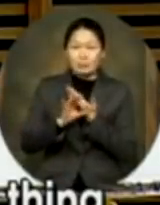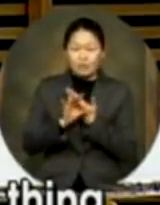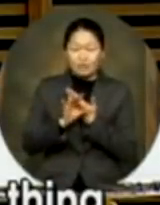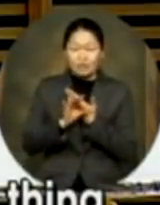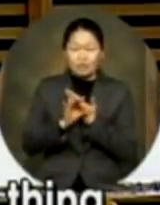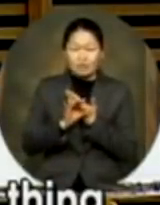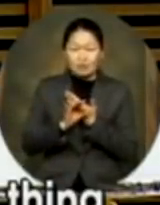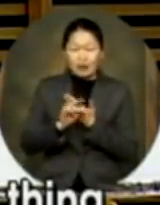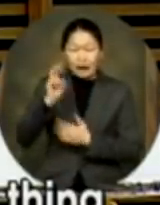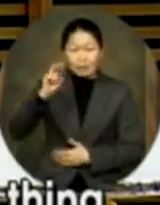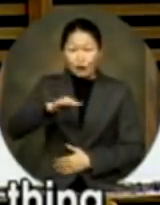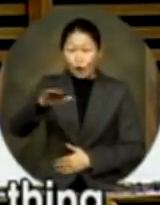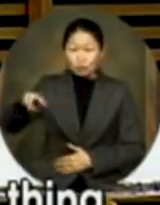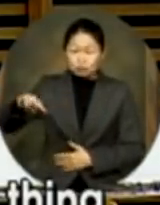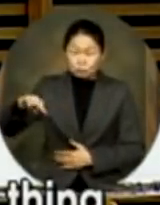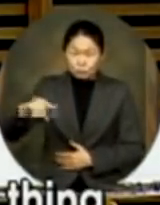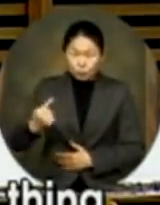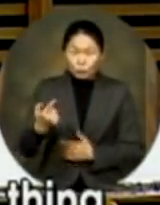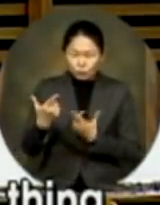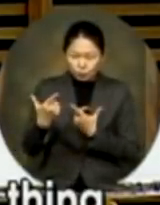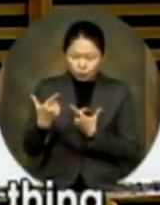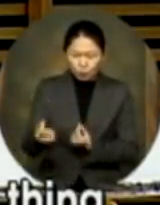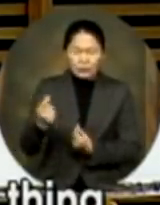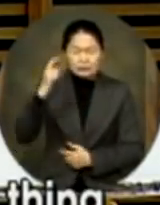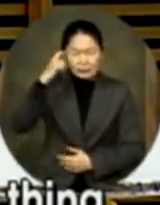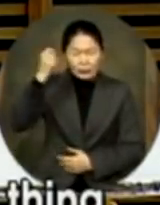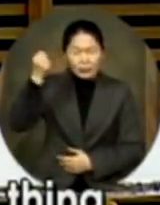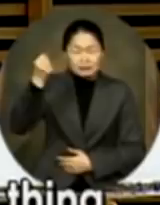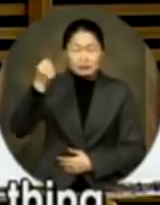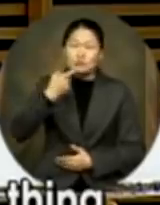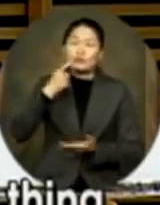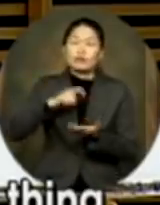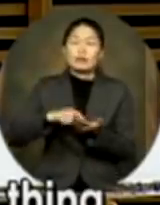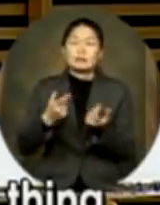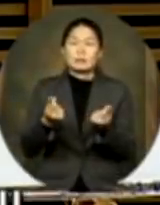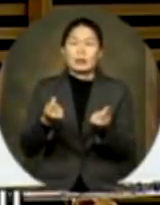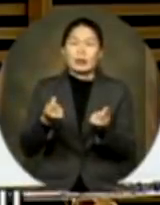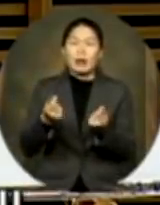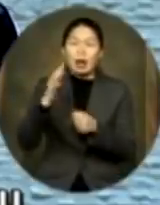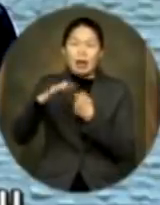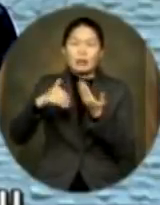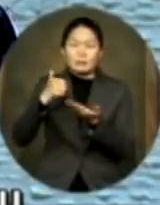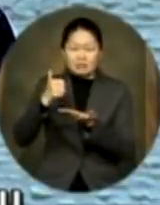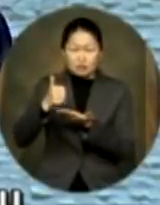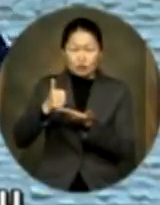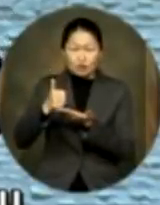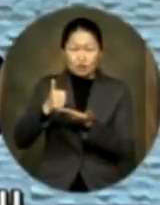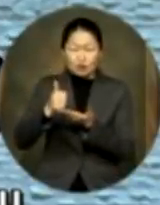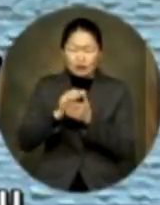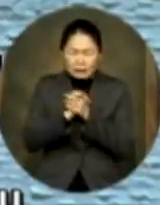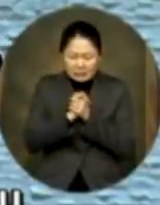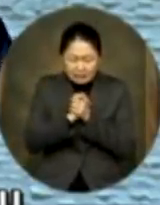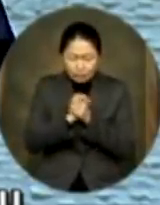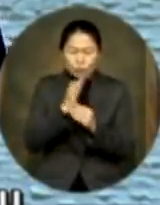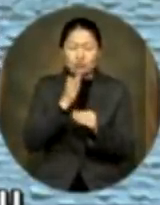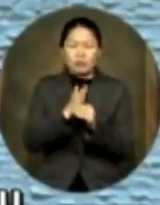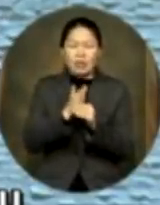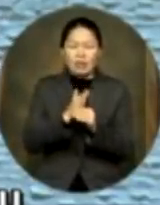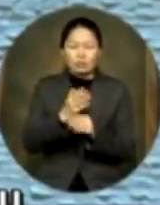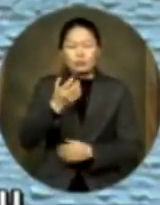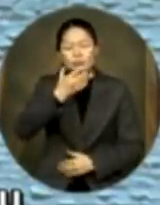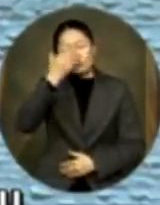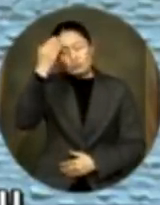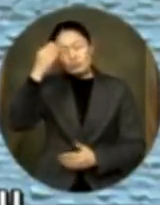다 여러분들도 그렇게 생각하게 되기 쉽겠죠 하나님께서 기도 중에 또는 꿈